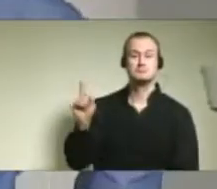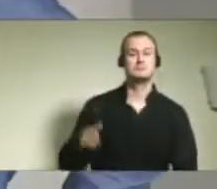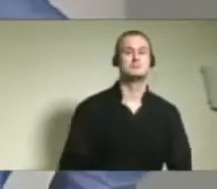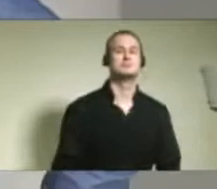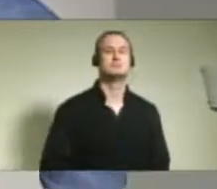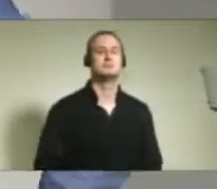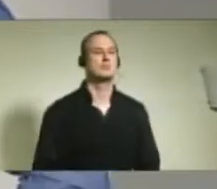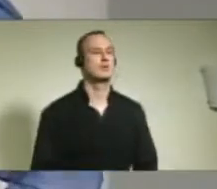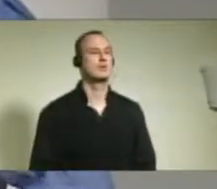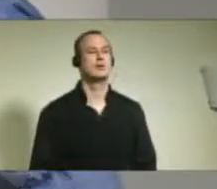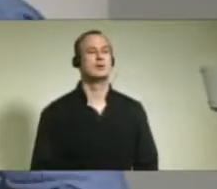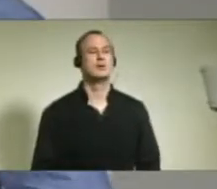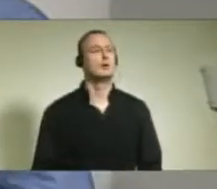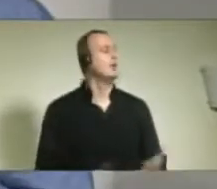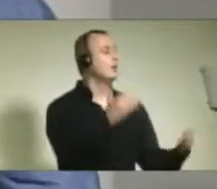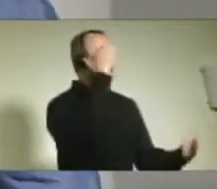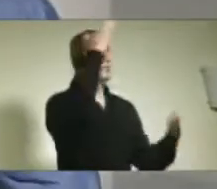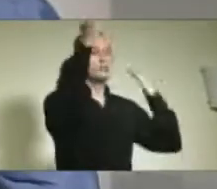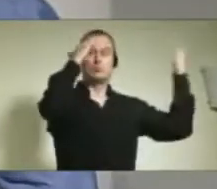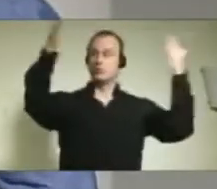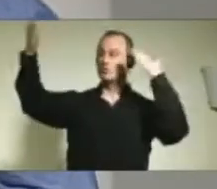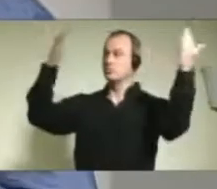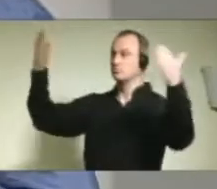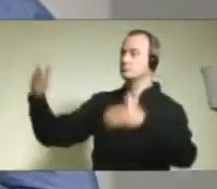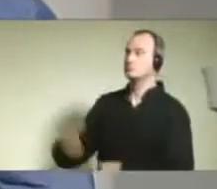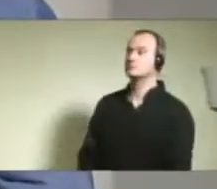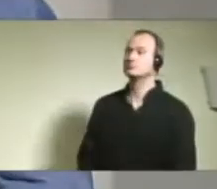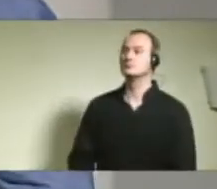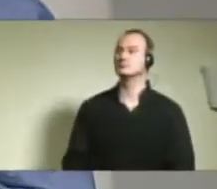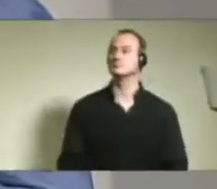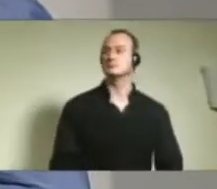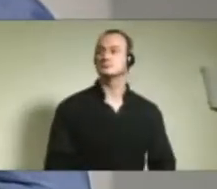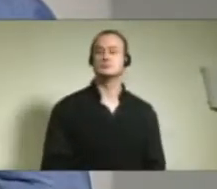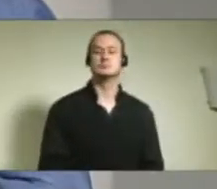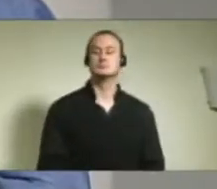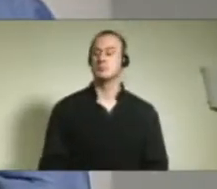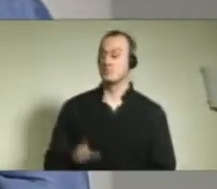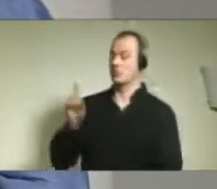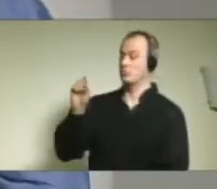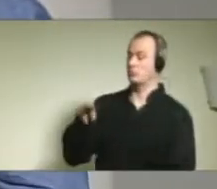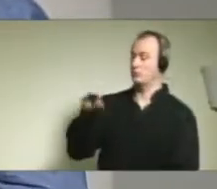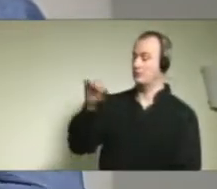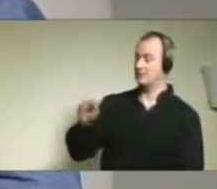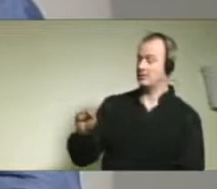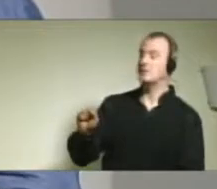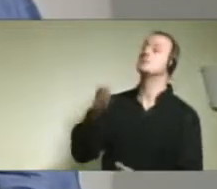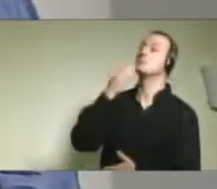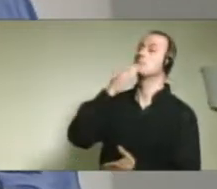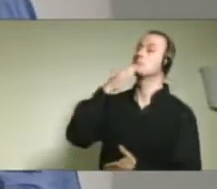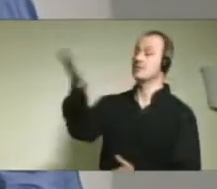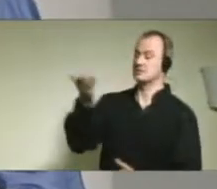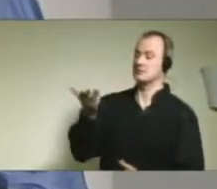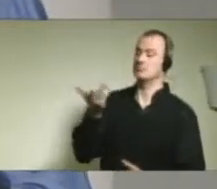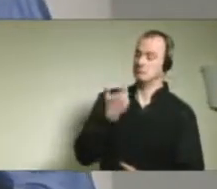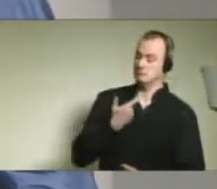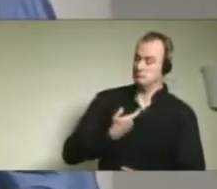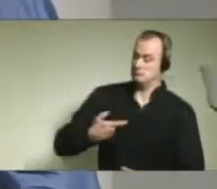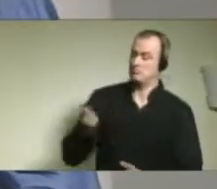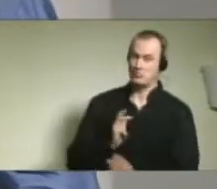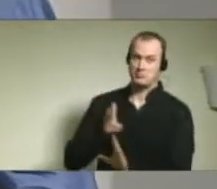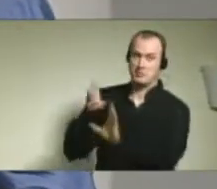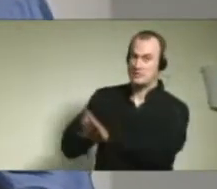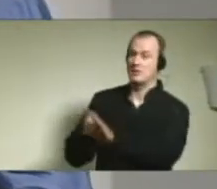Oui, bonjour tout le monde. D'abord, Denis, merci infiniment de m'avoir permis de participer à ce week-end très